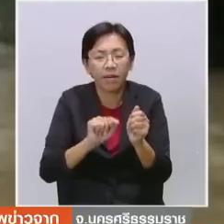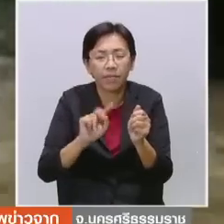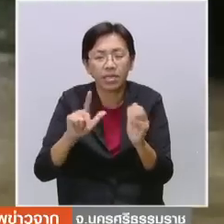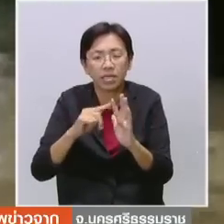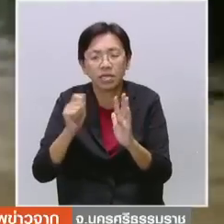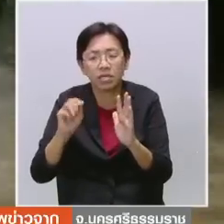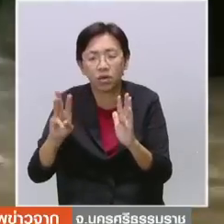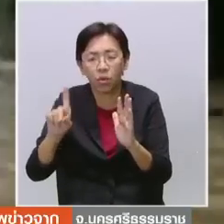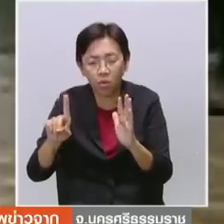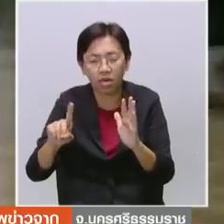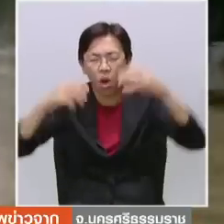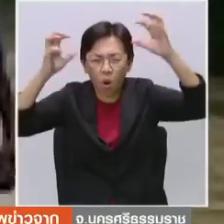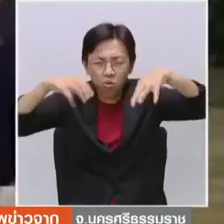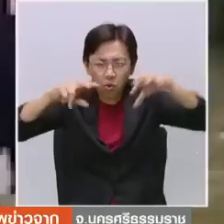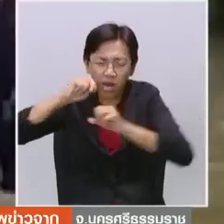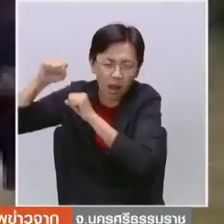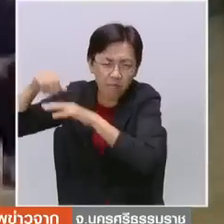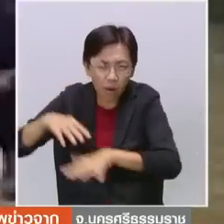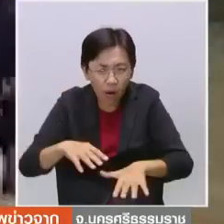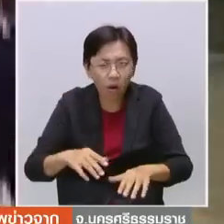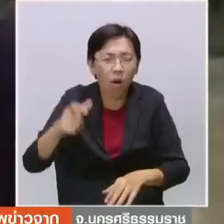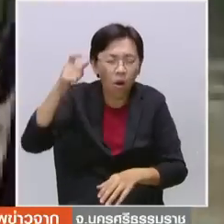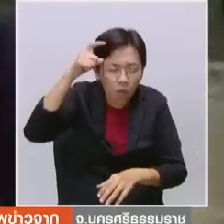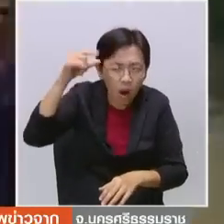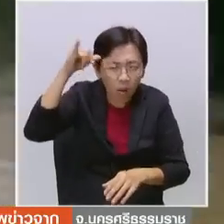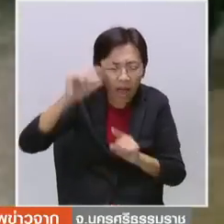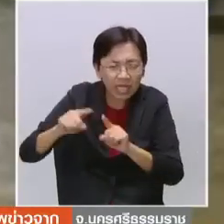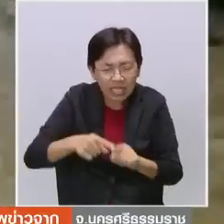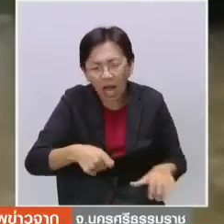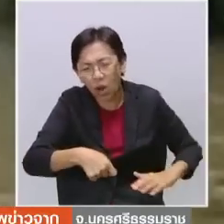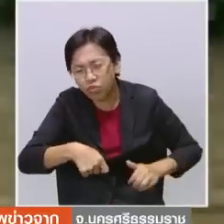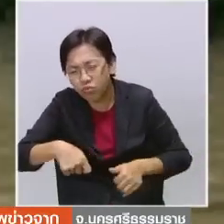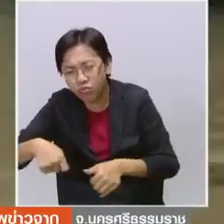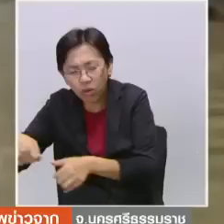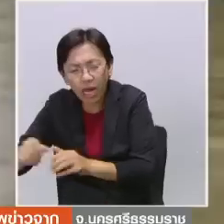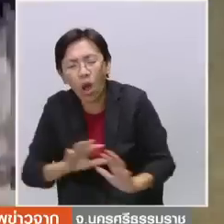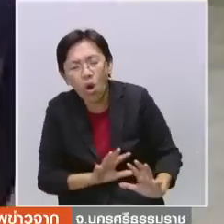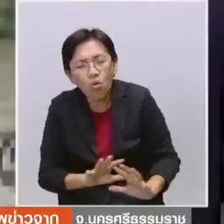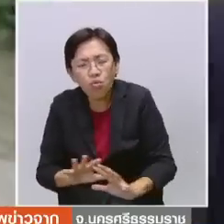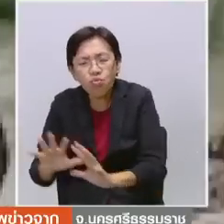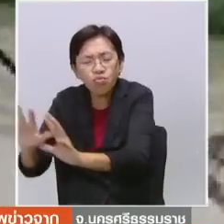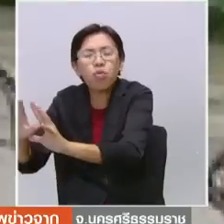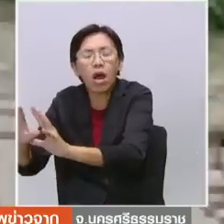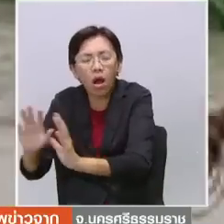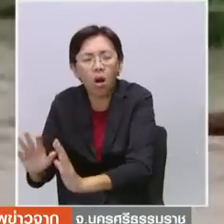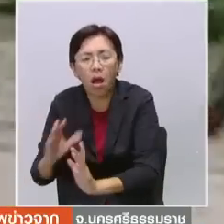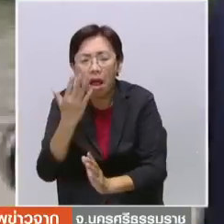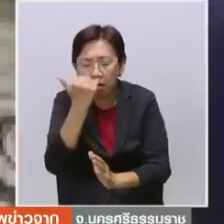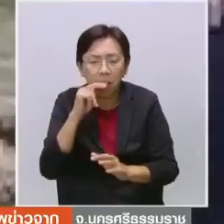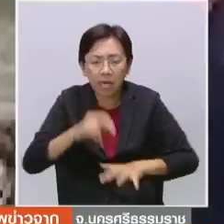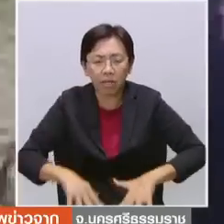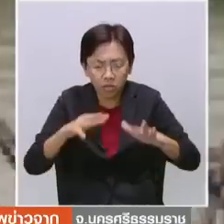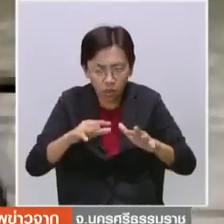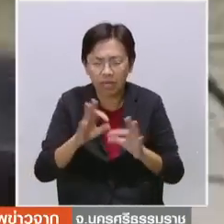ภอชะอวดชาวบ้านรีบอพยพสัตว์เลี้ยงที่อยู่ภายในบ้านออกมาไปไว้บนที่สูงนะคะหนีน้ำท่ว